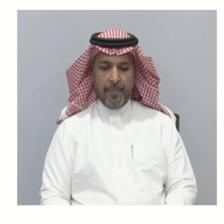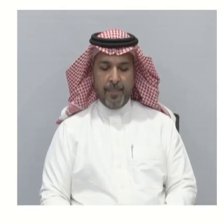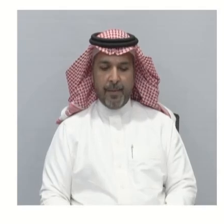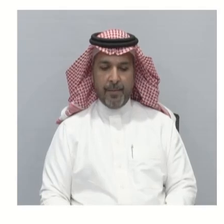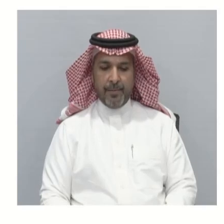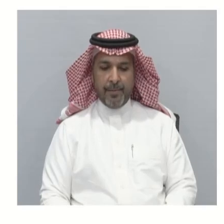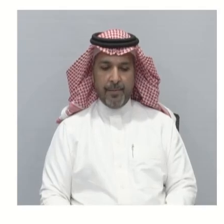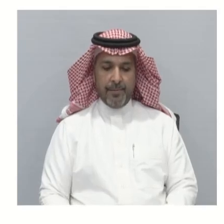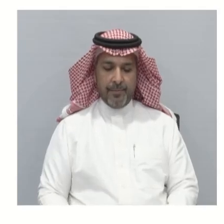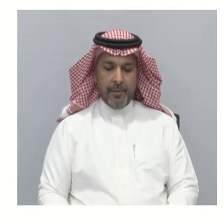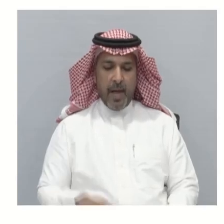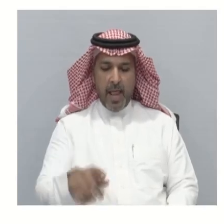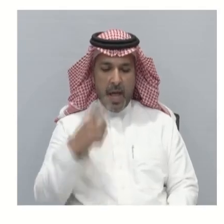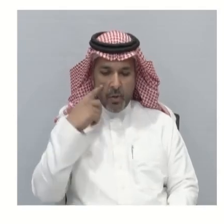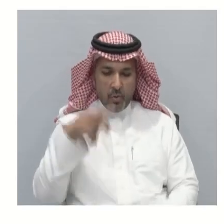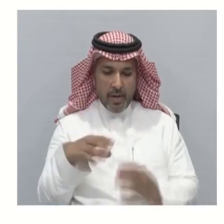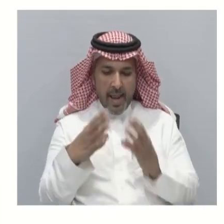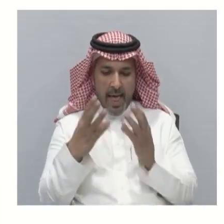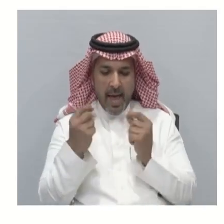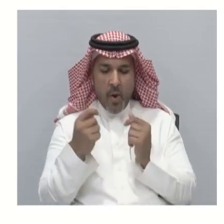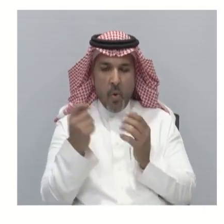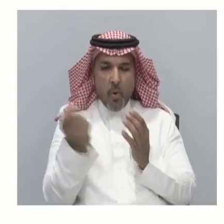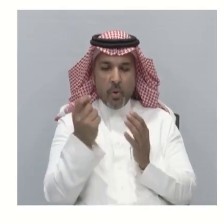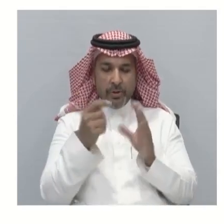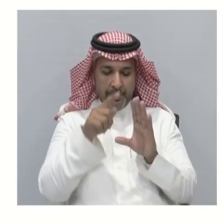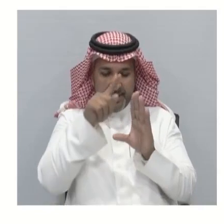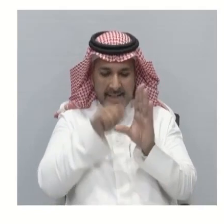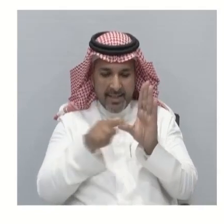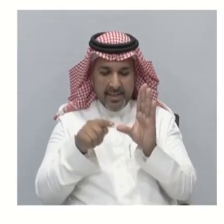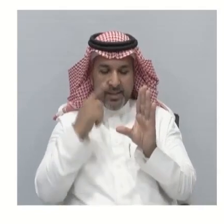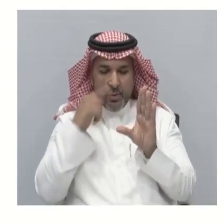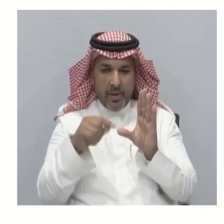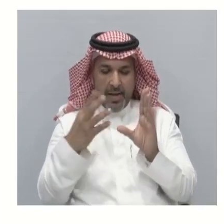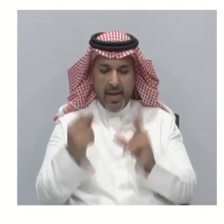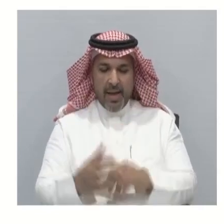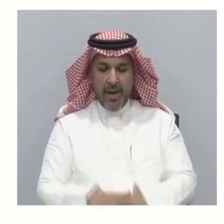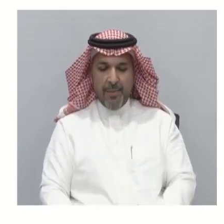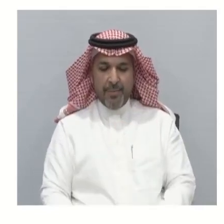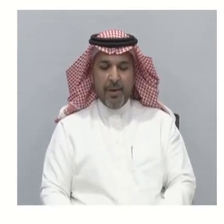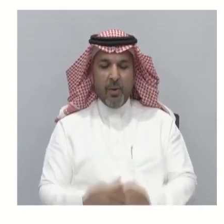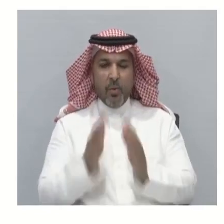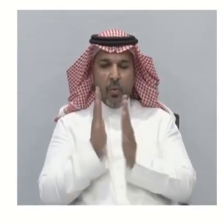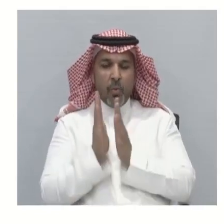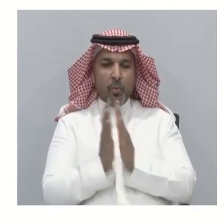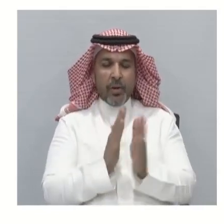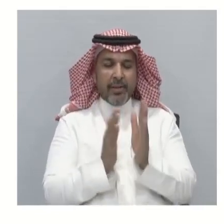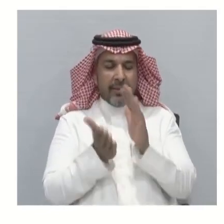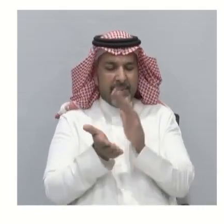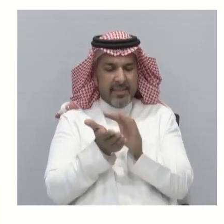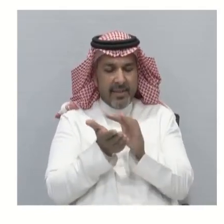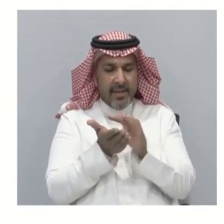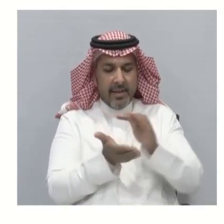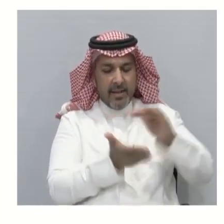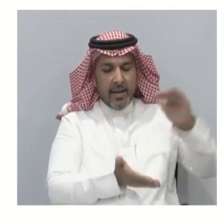زوايا المثلث اكس ودبليو اكس واي واضلاعه مرتبه من الاصغر الى